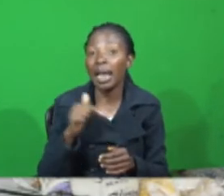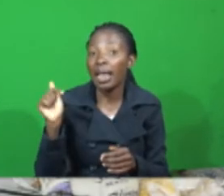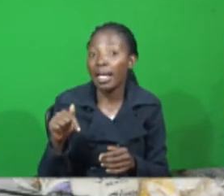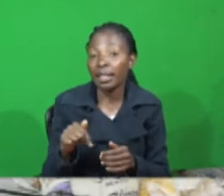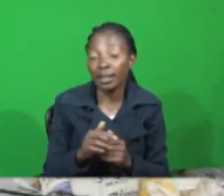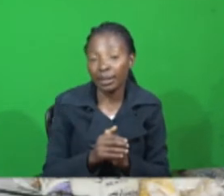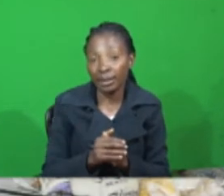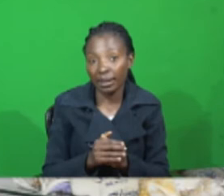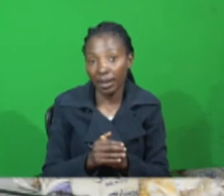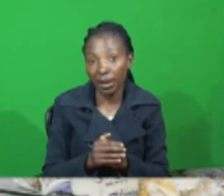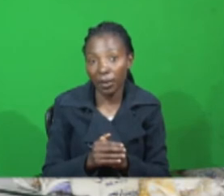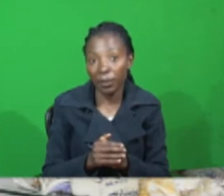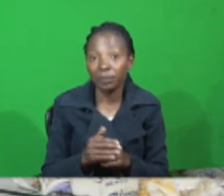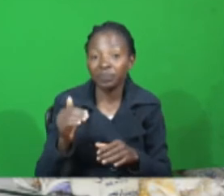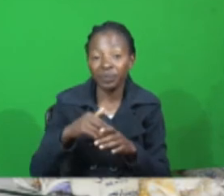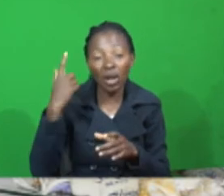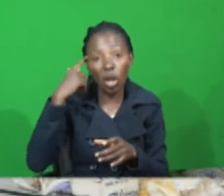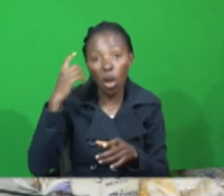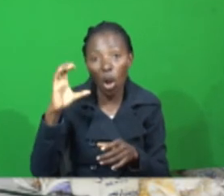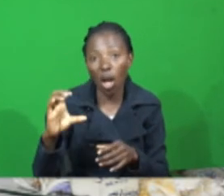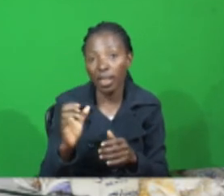ndofunga vateerere munobvumira neni kumakoleji